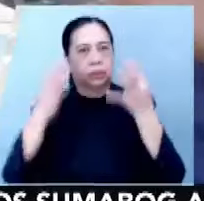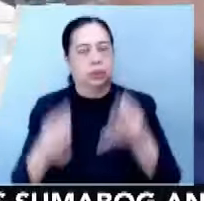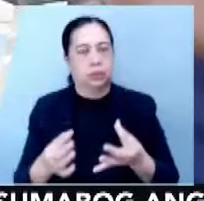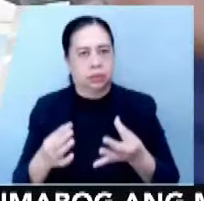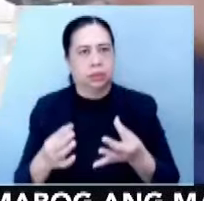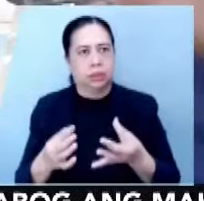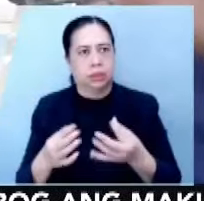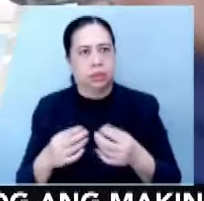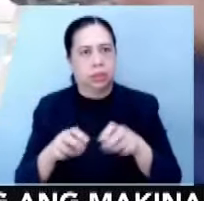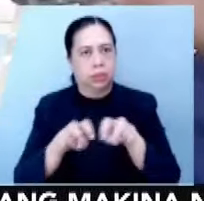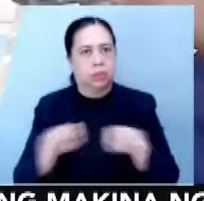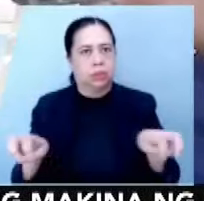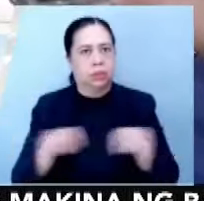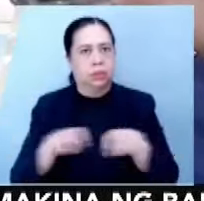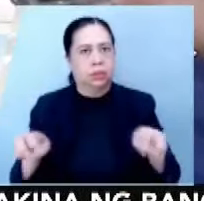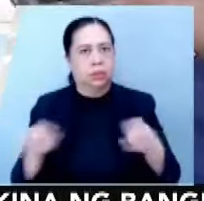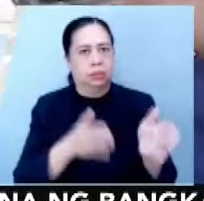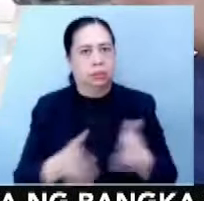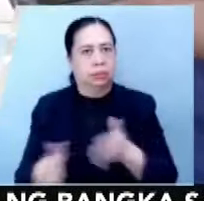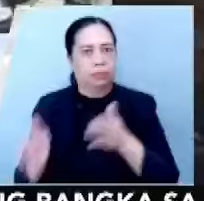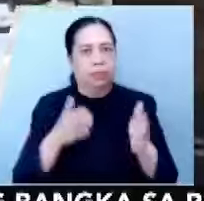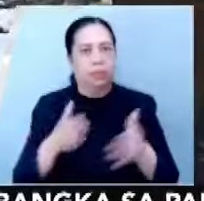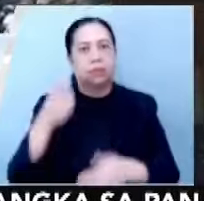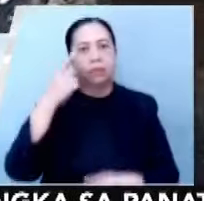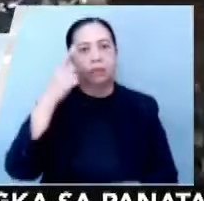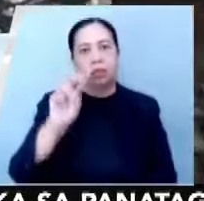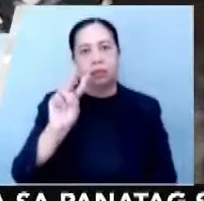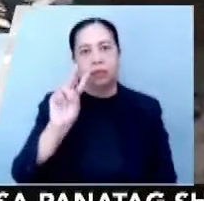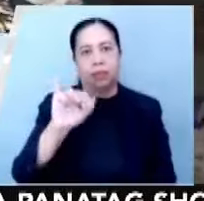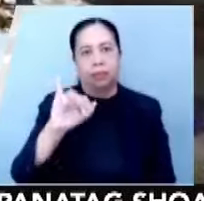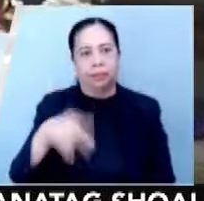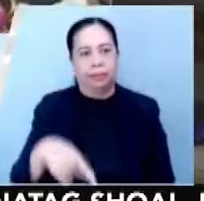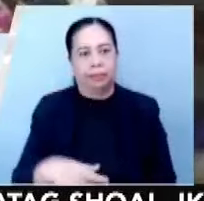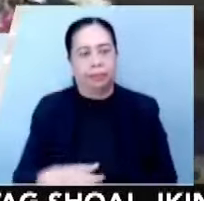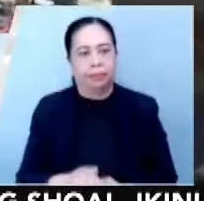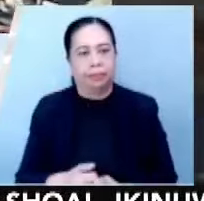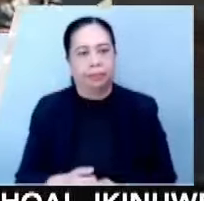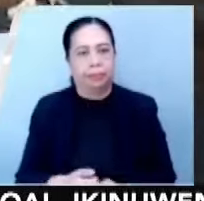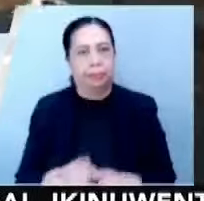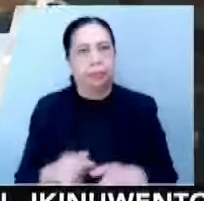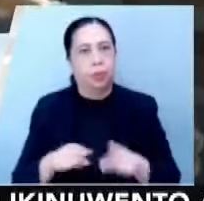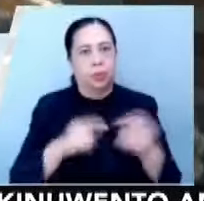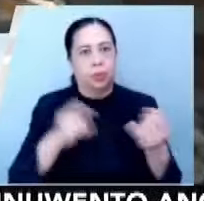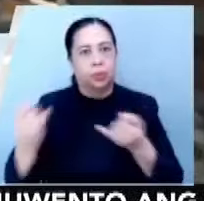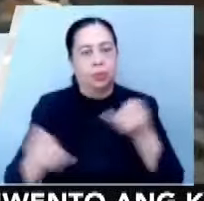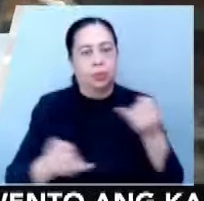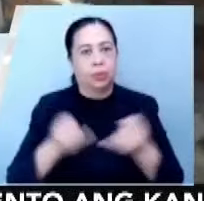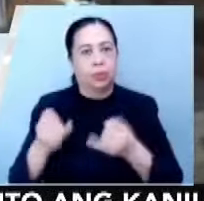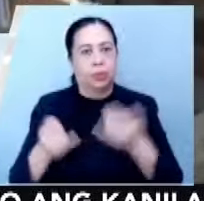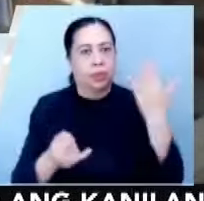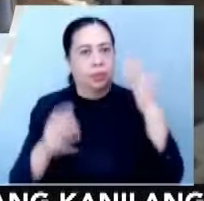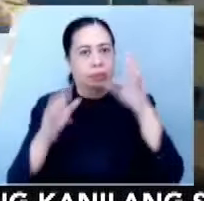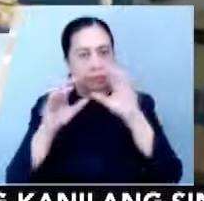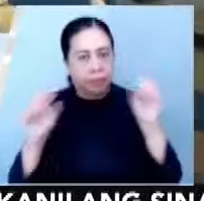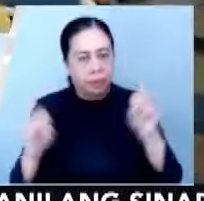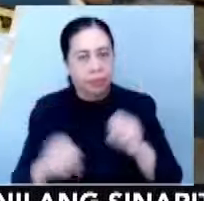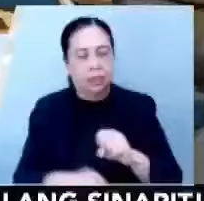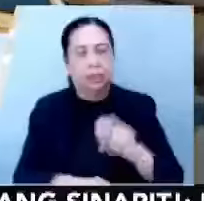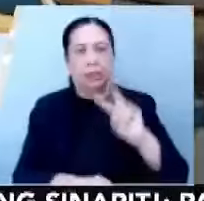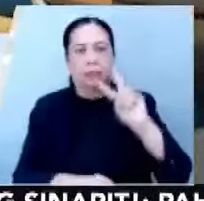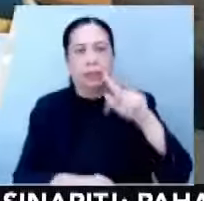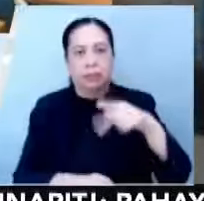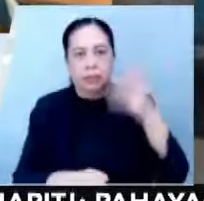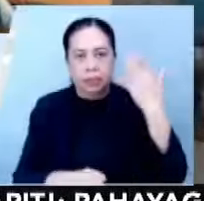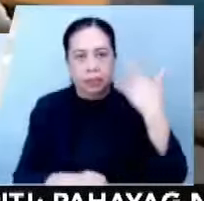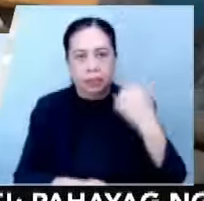seating plan for the VIPs. Taunan ding iniimbitahan ng mga naging Pangulo, pangalawang Pangulo, Senate